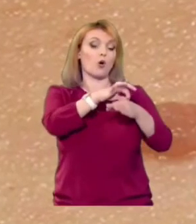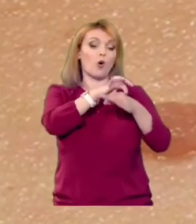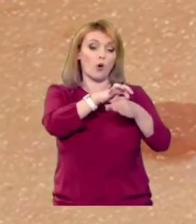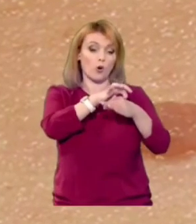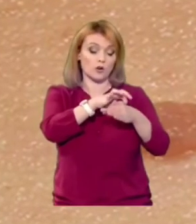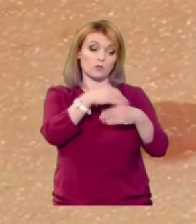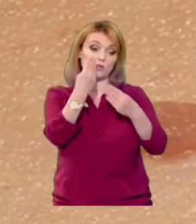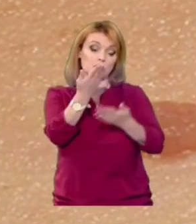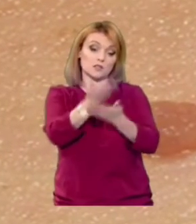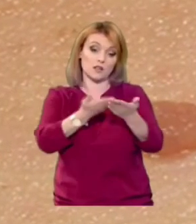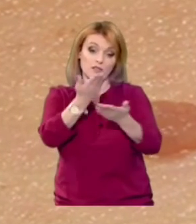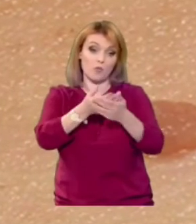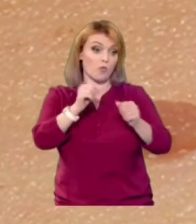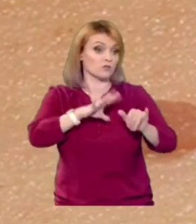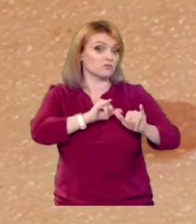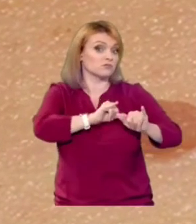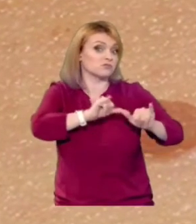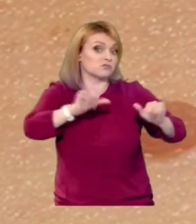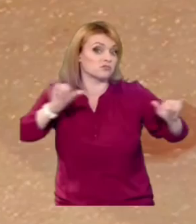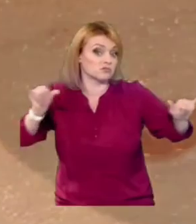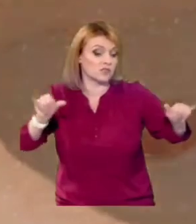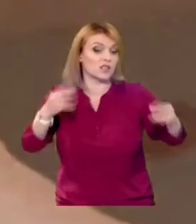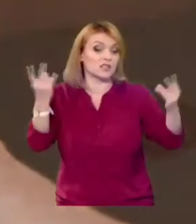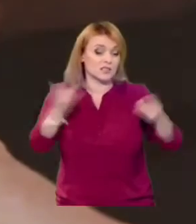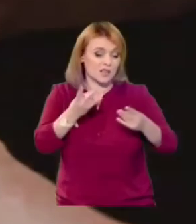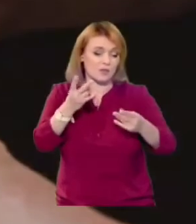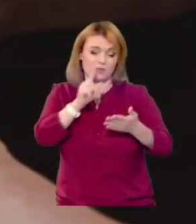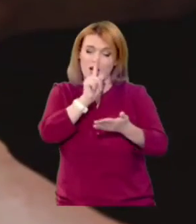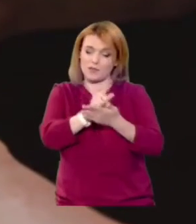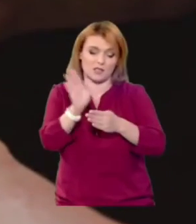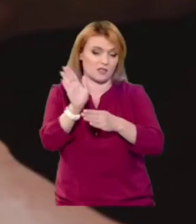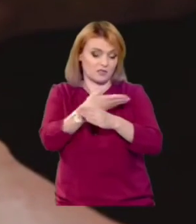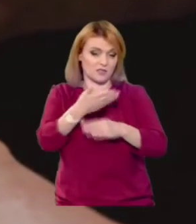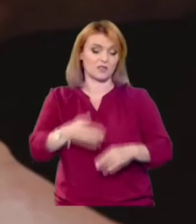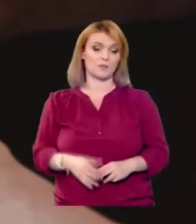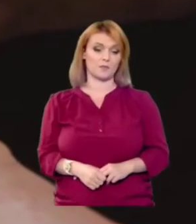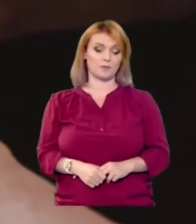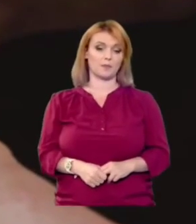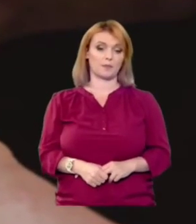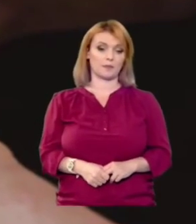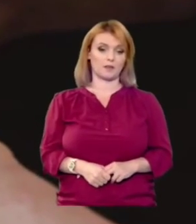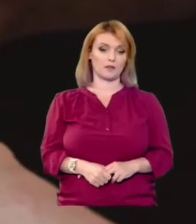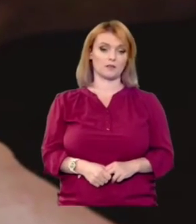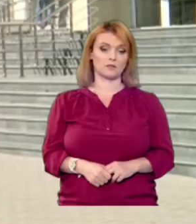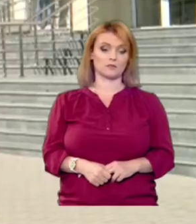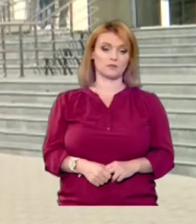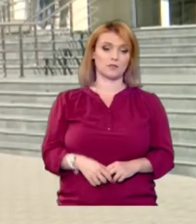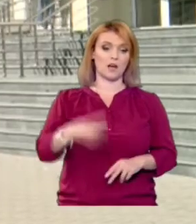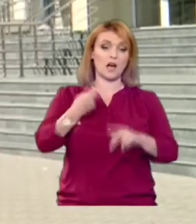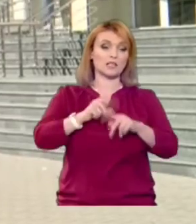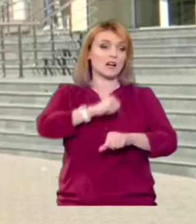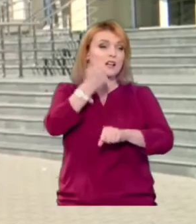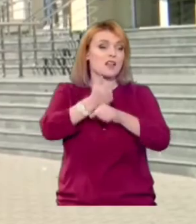ele poate să infecteze, fără dor și poate că ele trebuie să înlăturate. Virusul papilomii uman, asta e principala